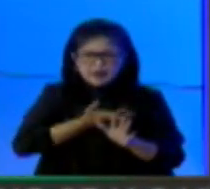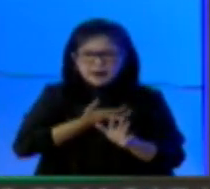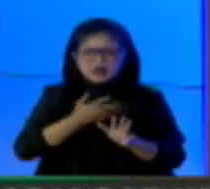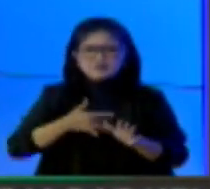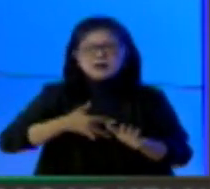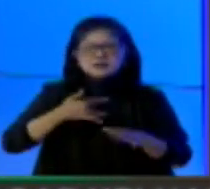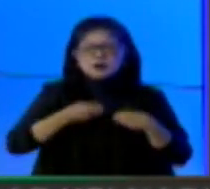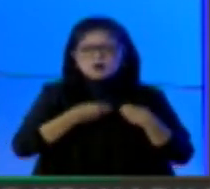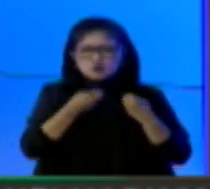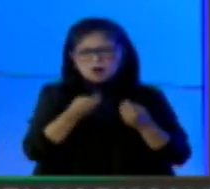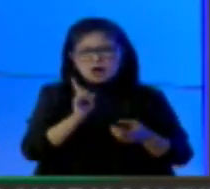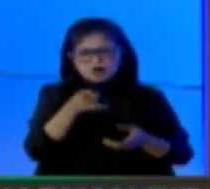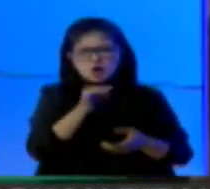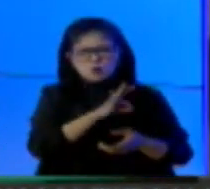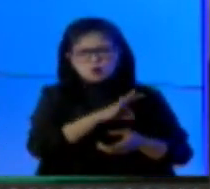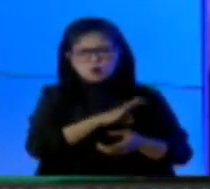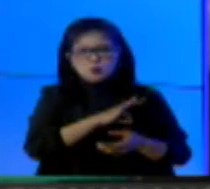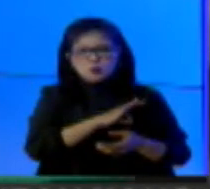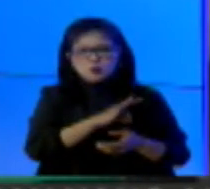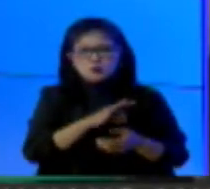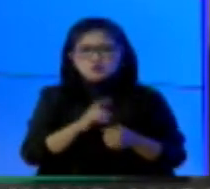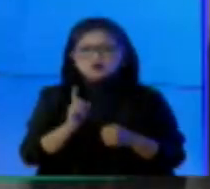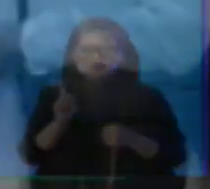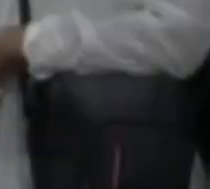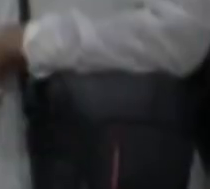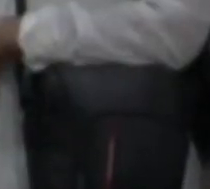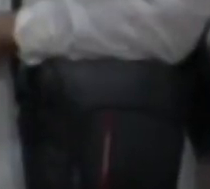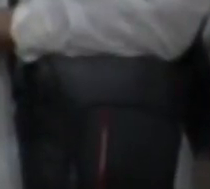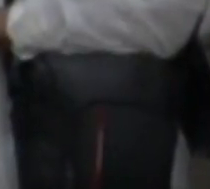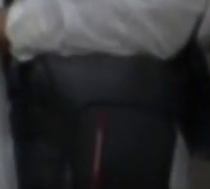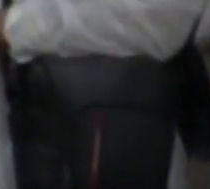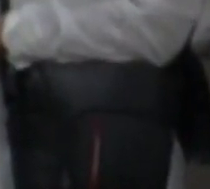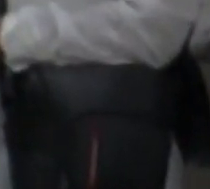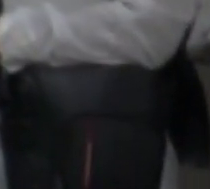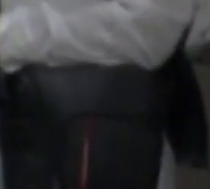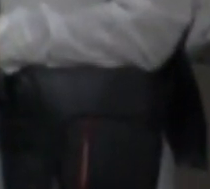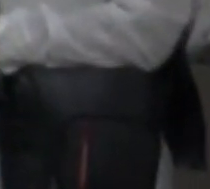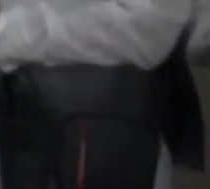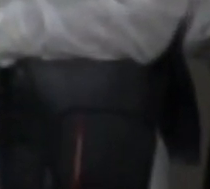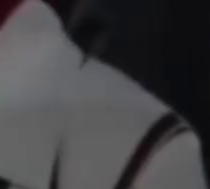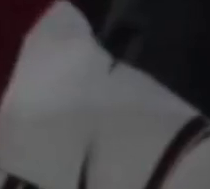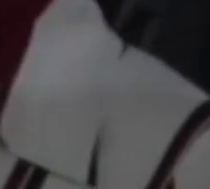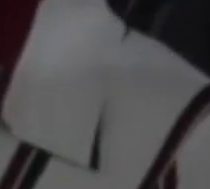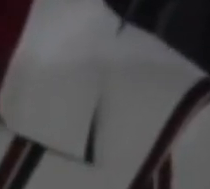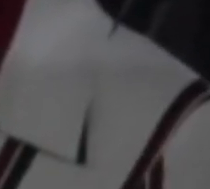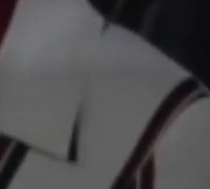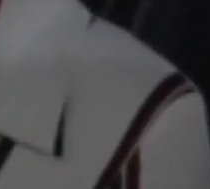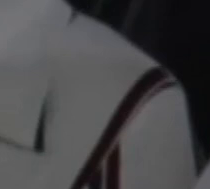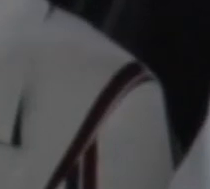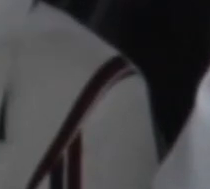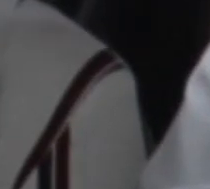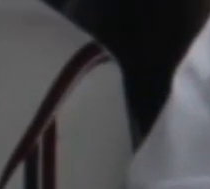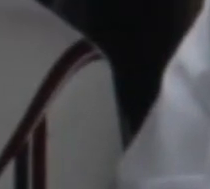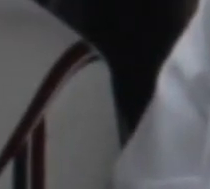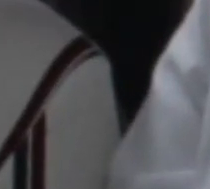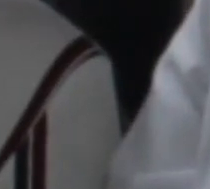MeMiles. Bagi mereka, MeMiles merupakan aplikasi untuk mengiklankan produk-produk anggota. Mereka